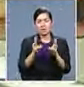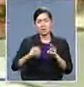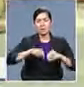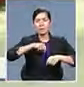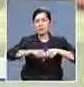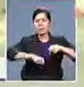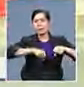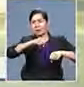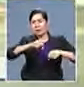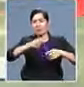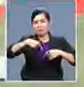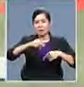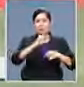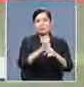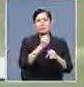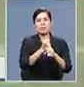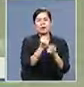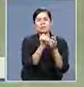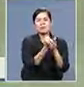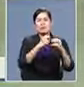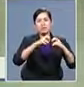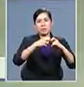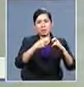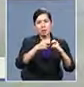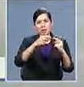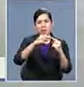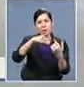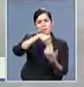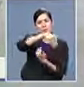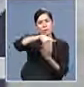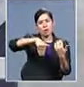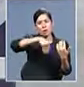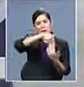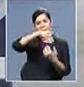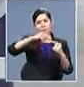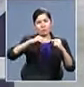กและเป็นส่วนช่วยในการลดปัญหาสิ่งแวดล้อม